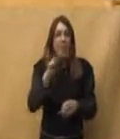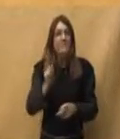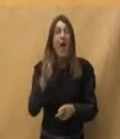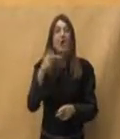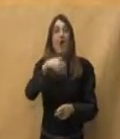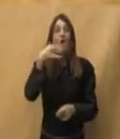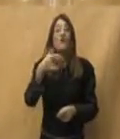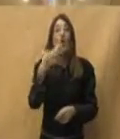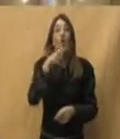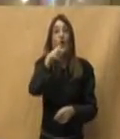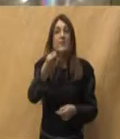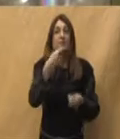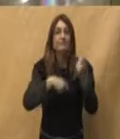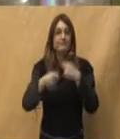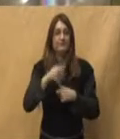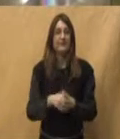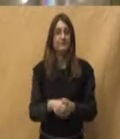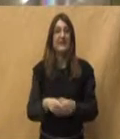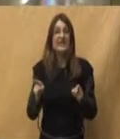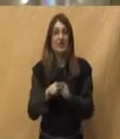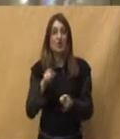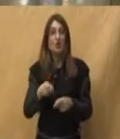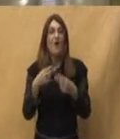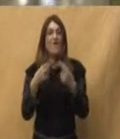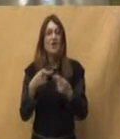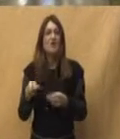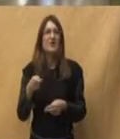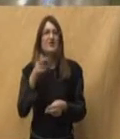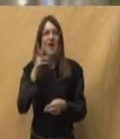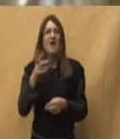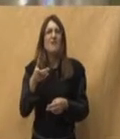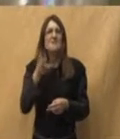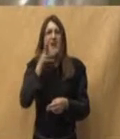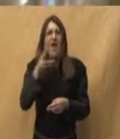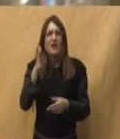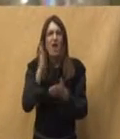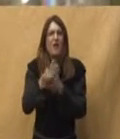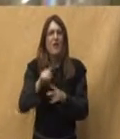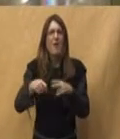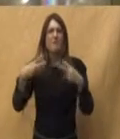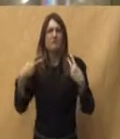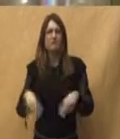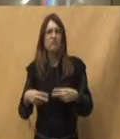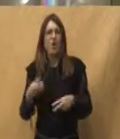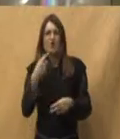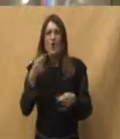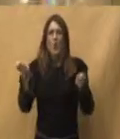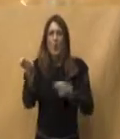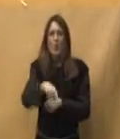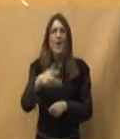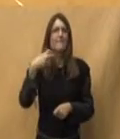o količini koju mi unosimo u sebe. Isti taj princip vrijedi za karcinogene tvari. Mnogi ljudi strepe, vibriraju kad kupuju